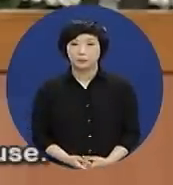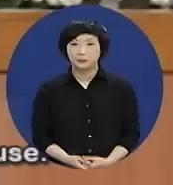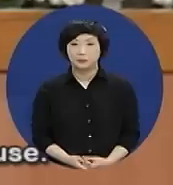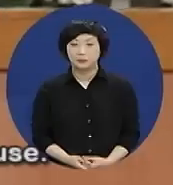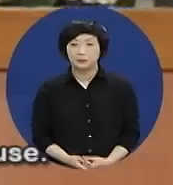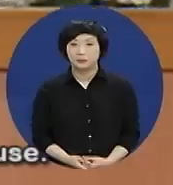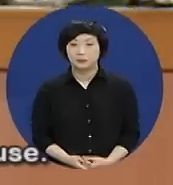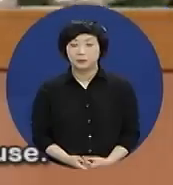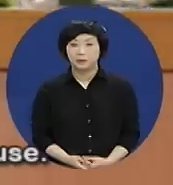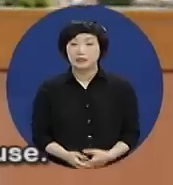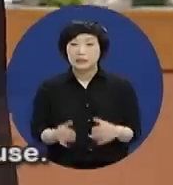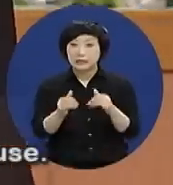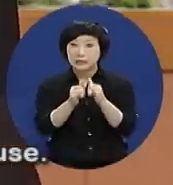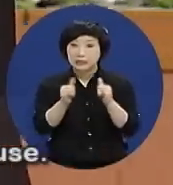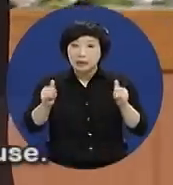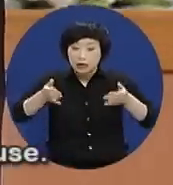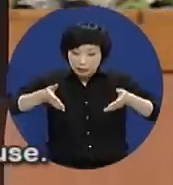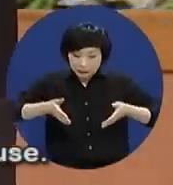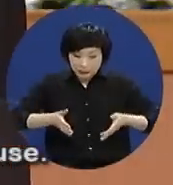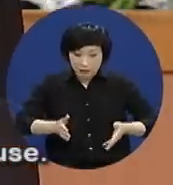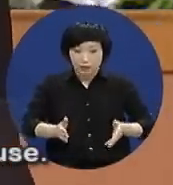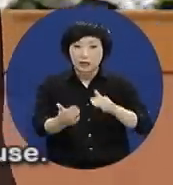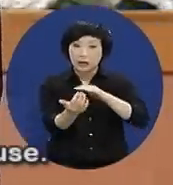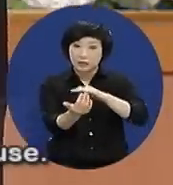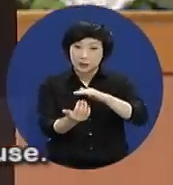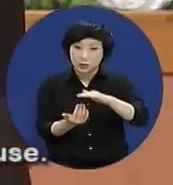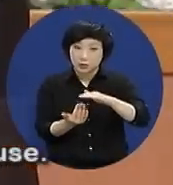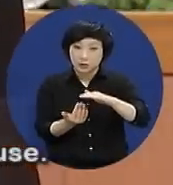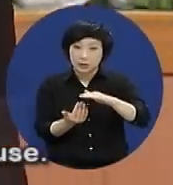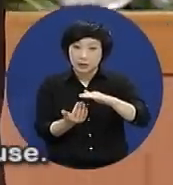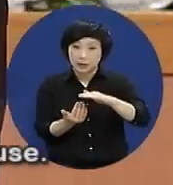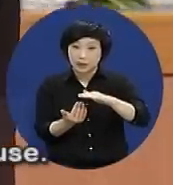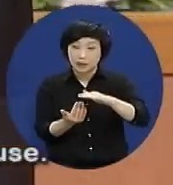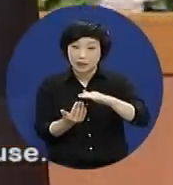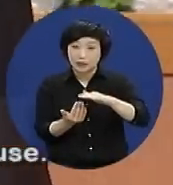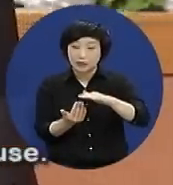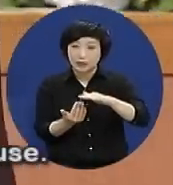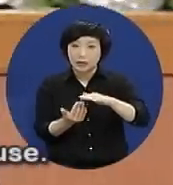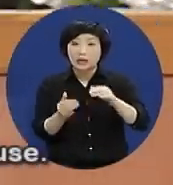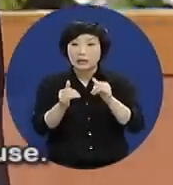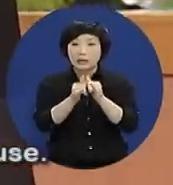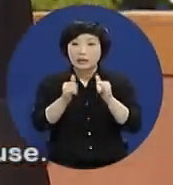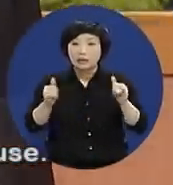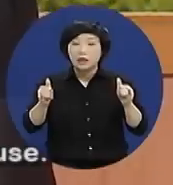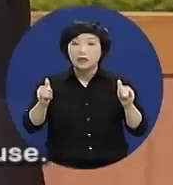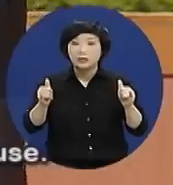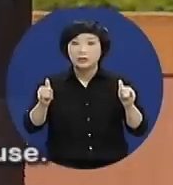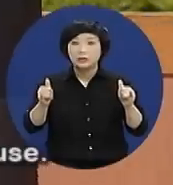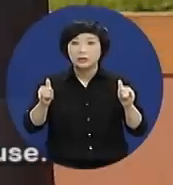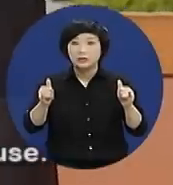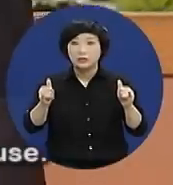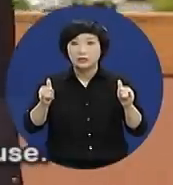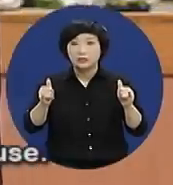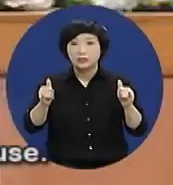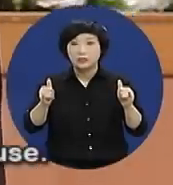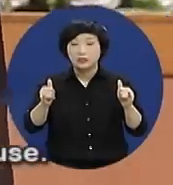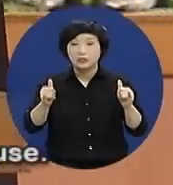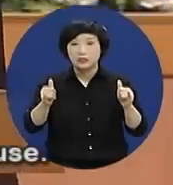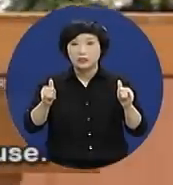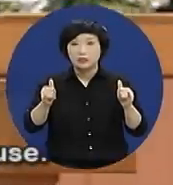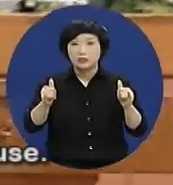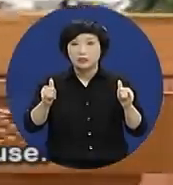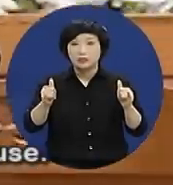た神様は人間が生まれる前に人間にとって必要な